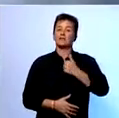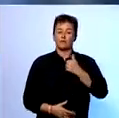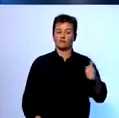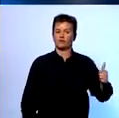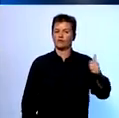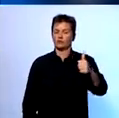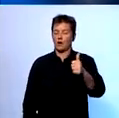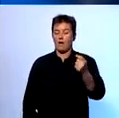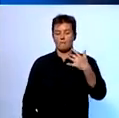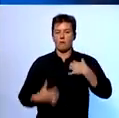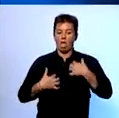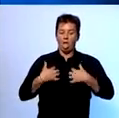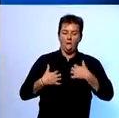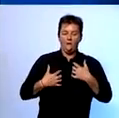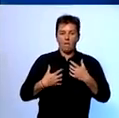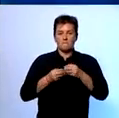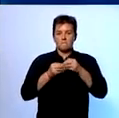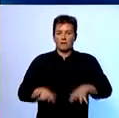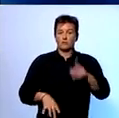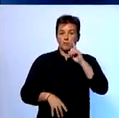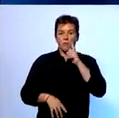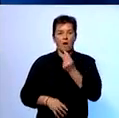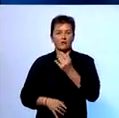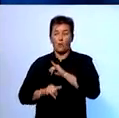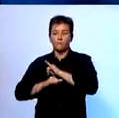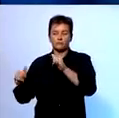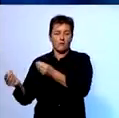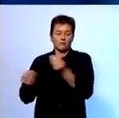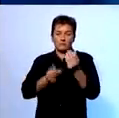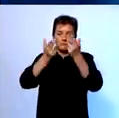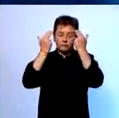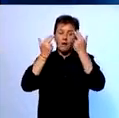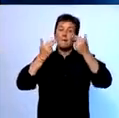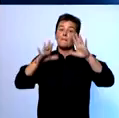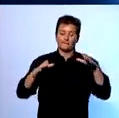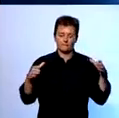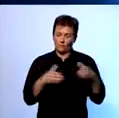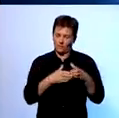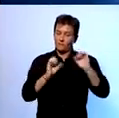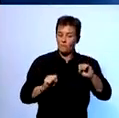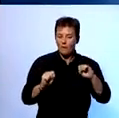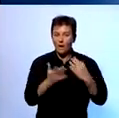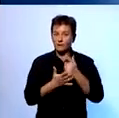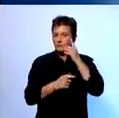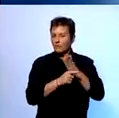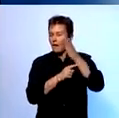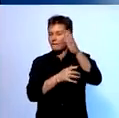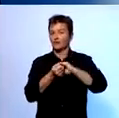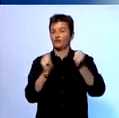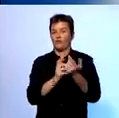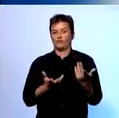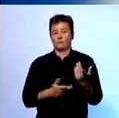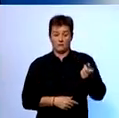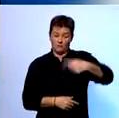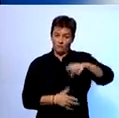désarmé devant la puissance de l'argent collectivement nous pouvons réagir et changer notre sort tous ceux qui veulent